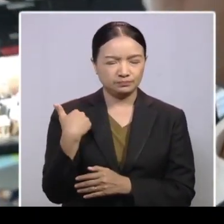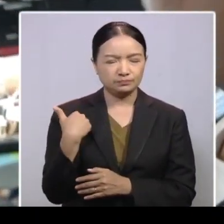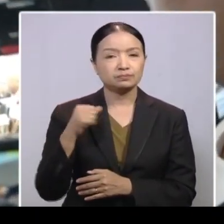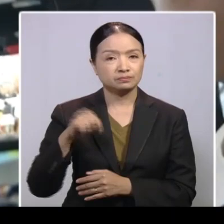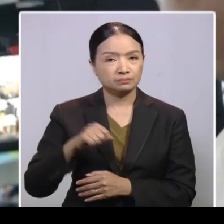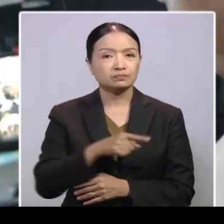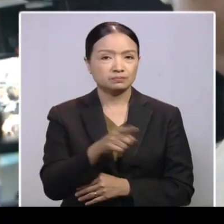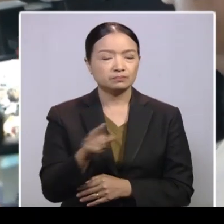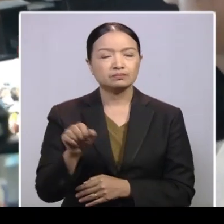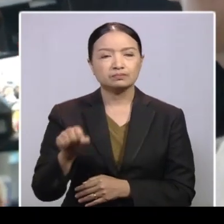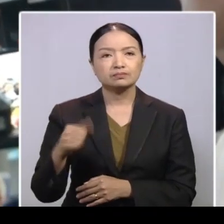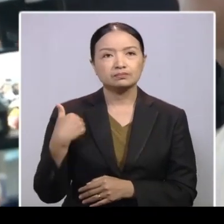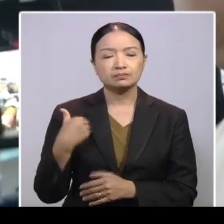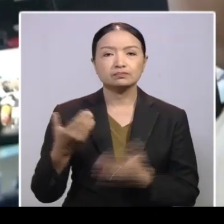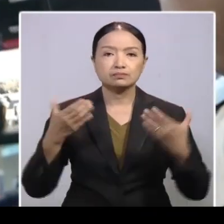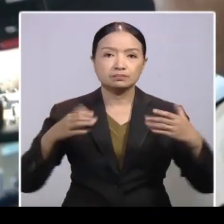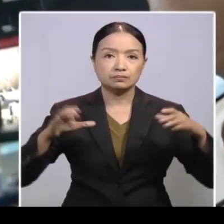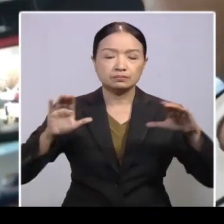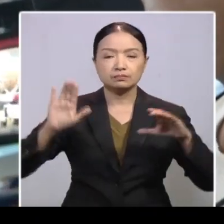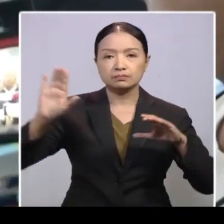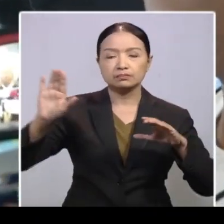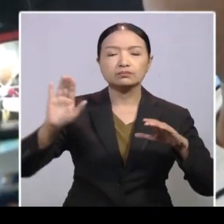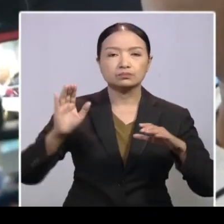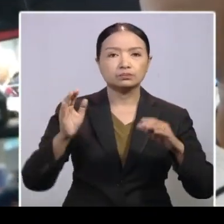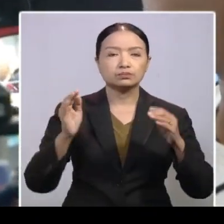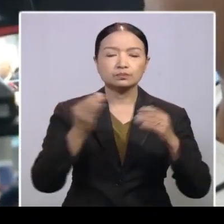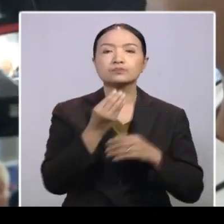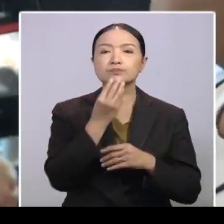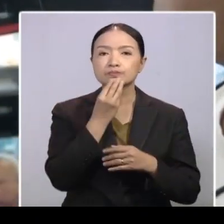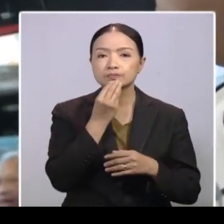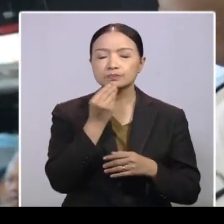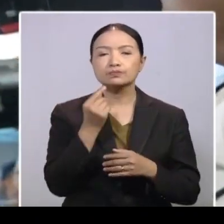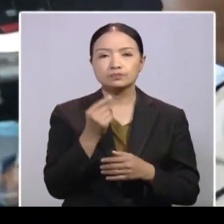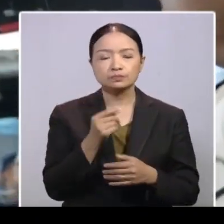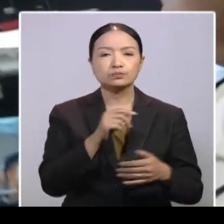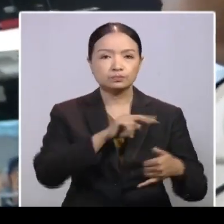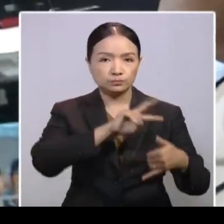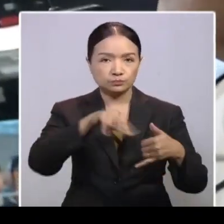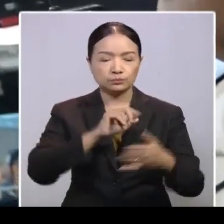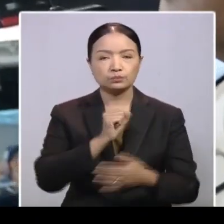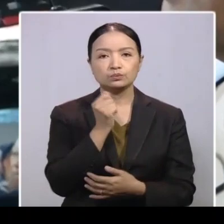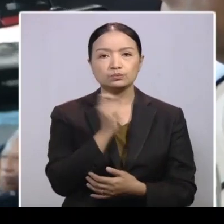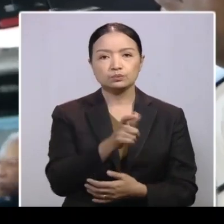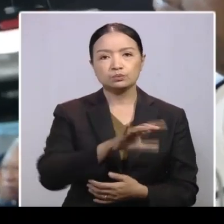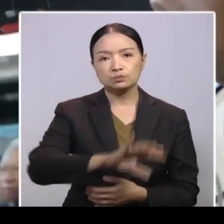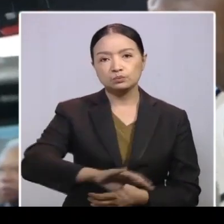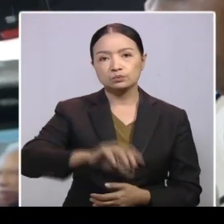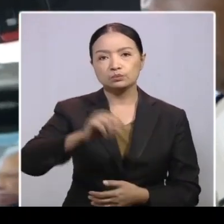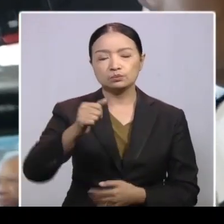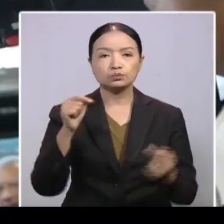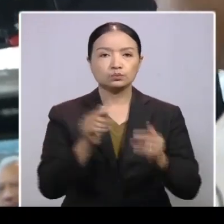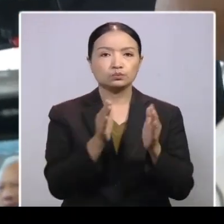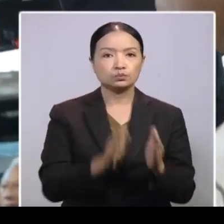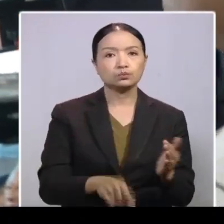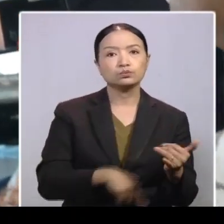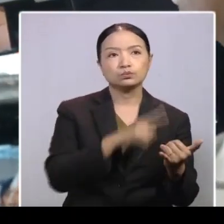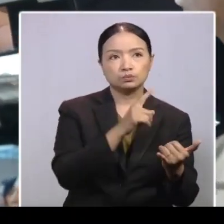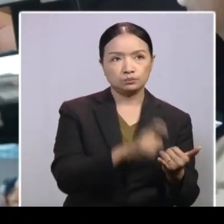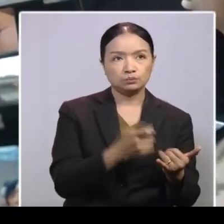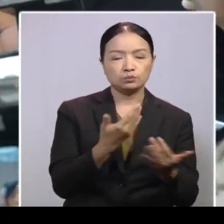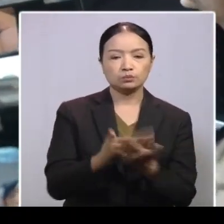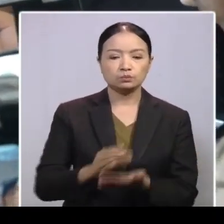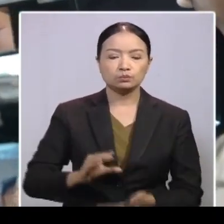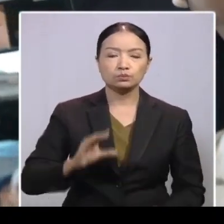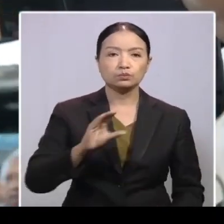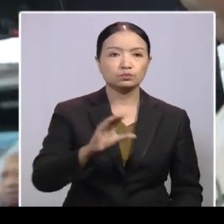นคือทางการอิสราเอลเขาก็จะดูแลเยียวยานะครับสำหรับผู้เสียชีวิตไม่มีเงินก้อ